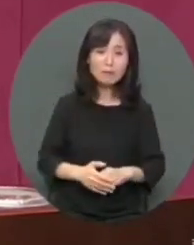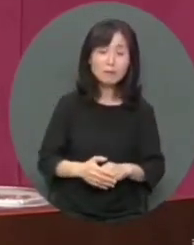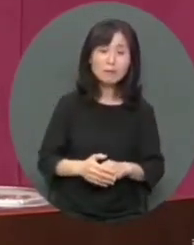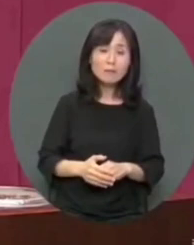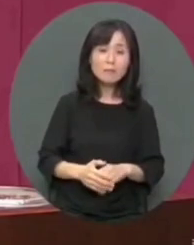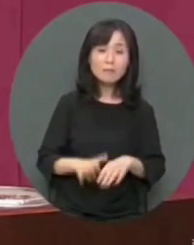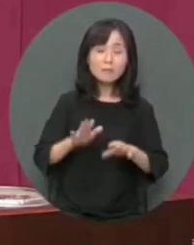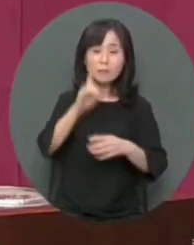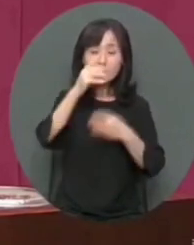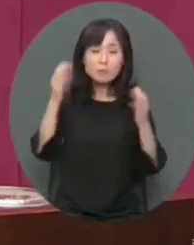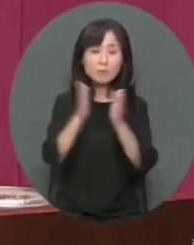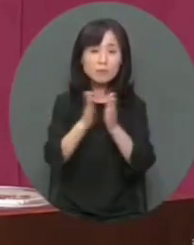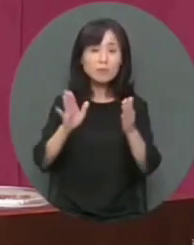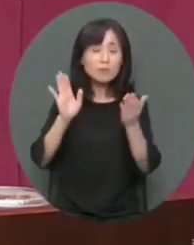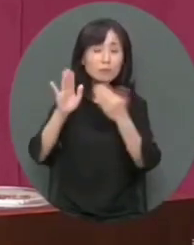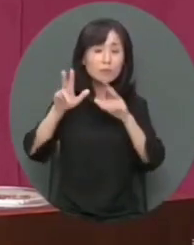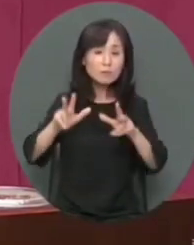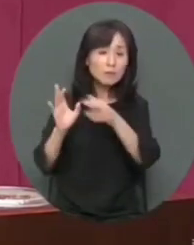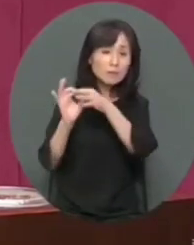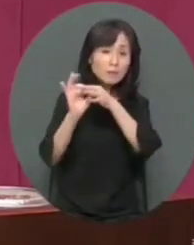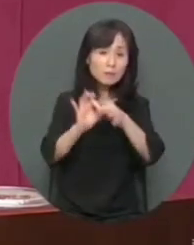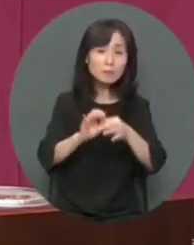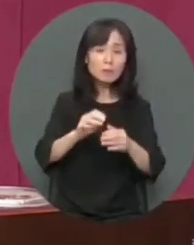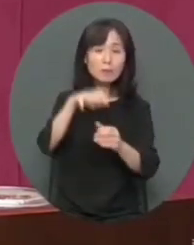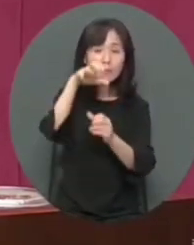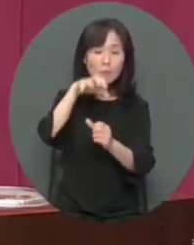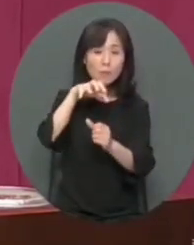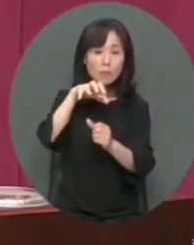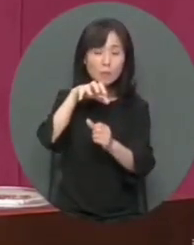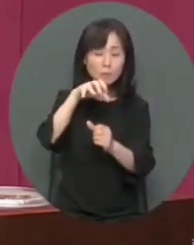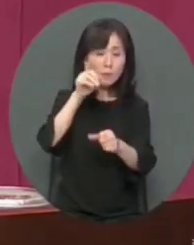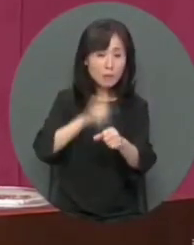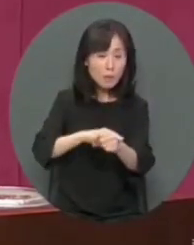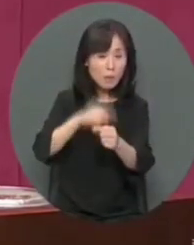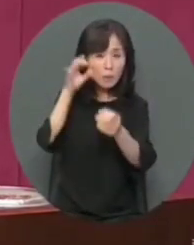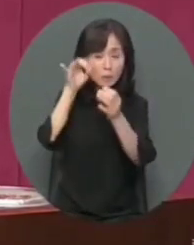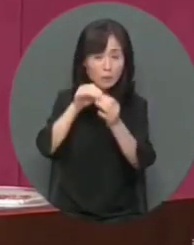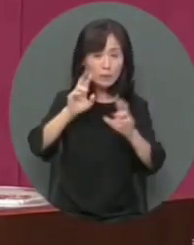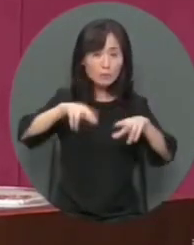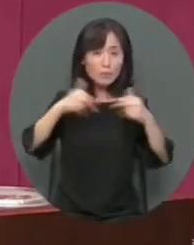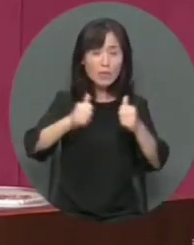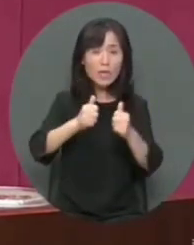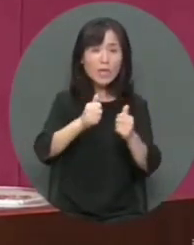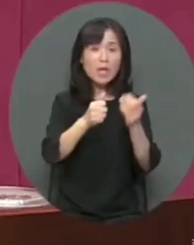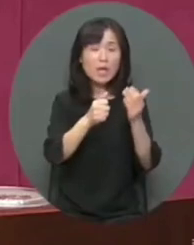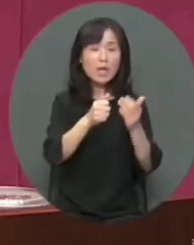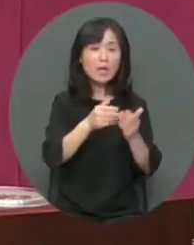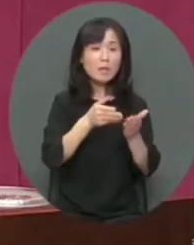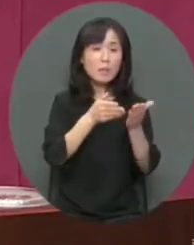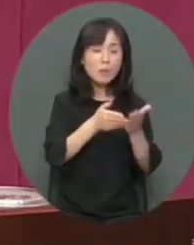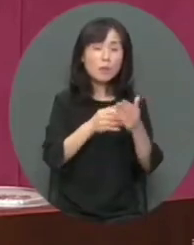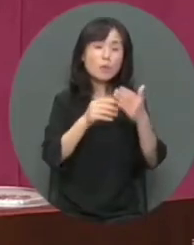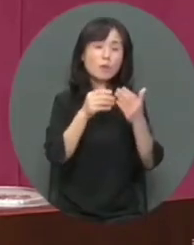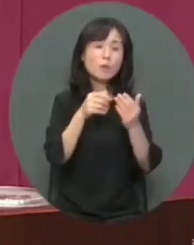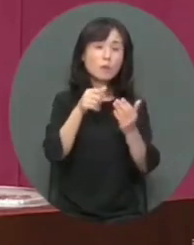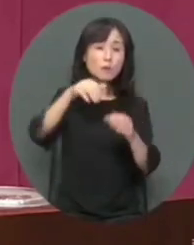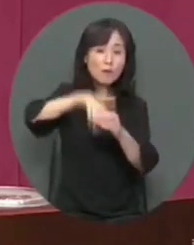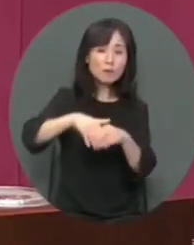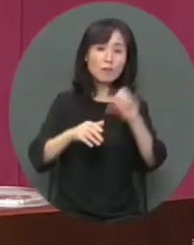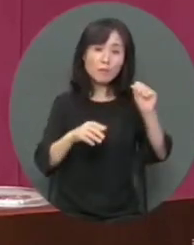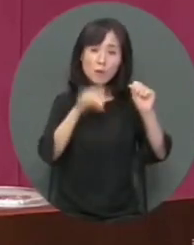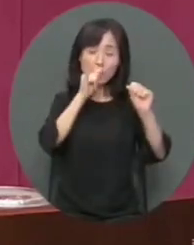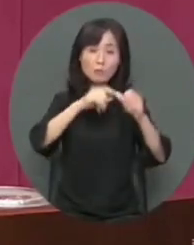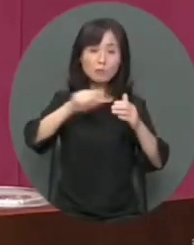현 정부의 출범 이후 지금까지 체포 동의 요청에 대한 국회 표결이 다섯 번 있었습니다.